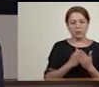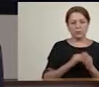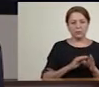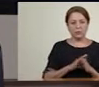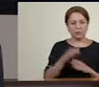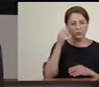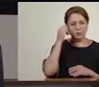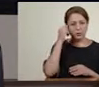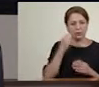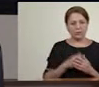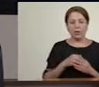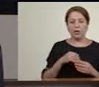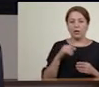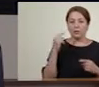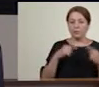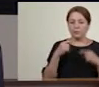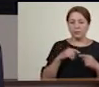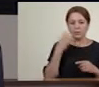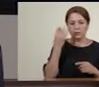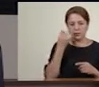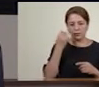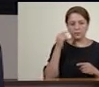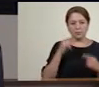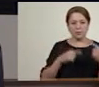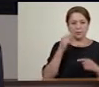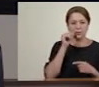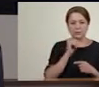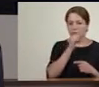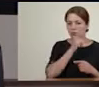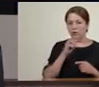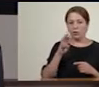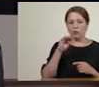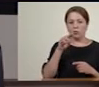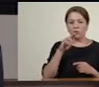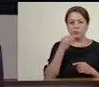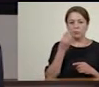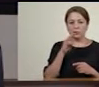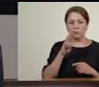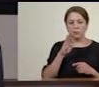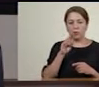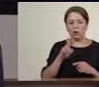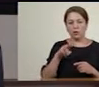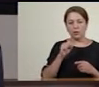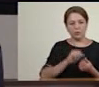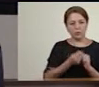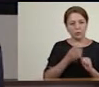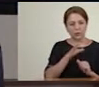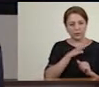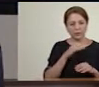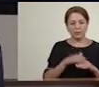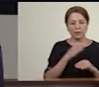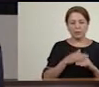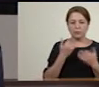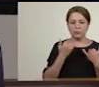Bir-biridan qiziqarli, bir-biridan sirli topishmoqlarni yod olgansiz. Barakalla. Ana endi